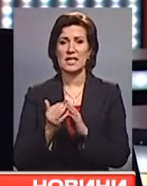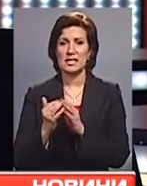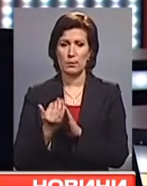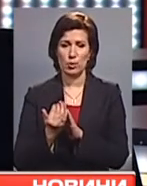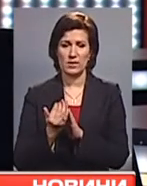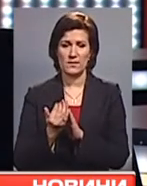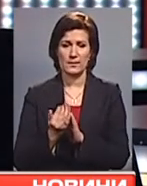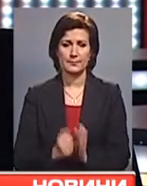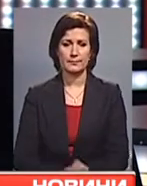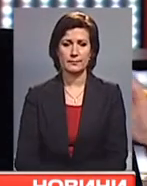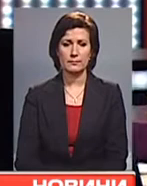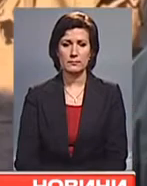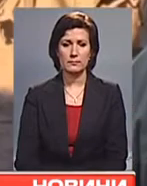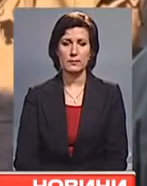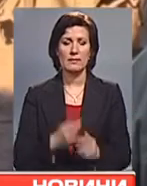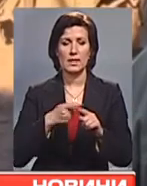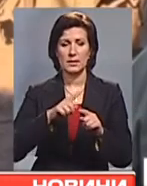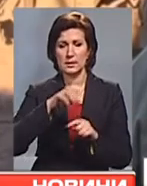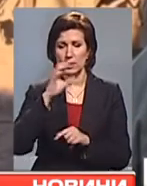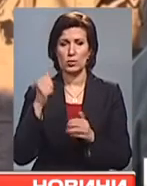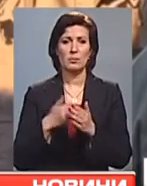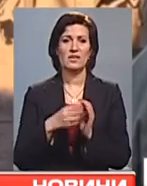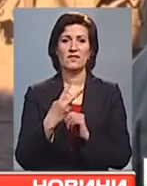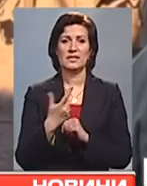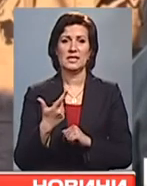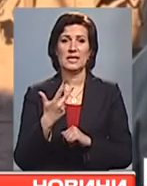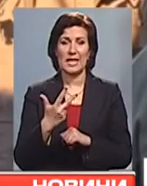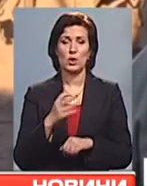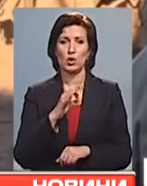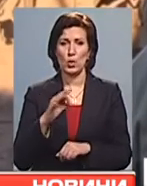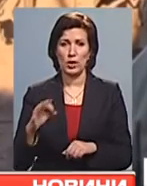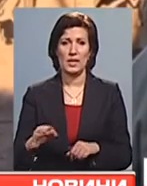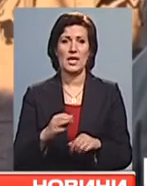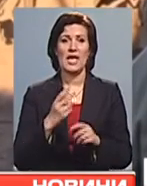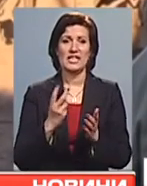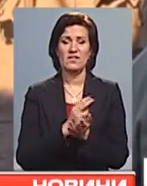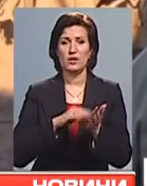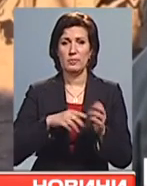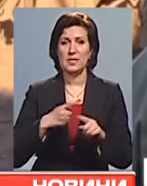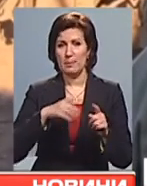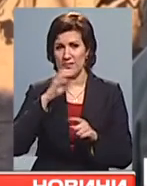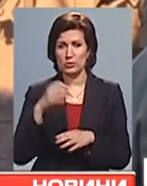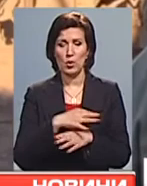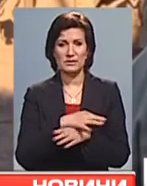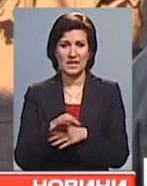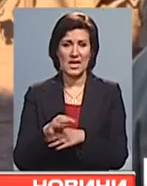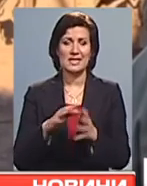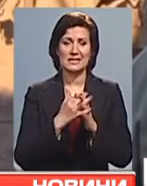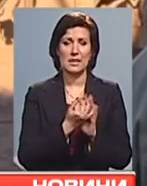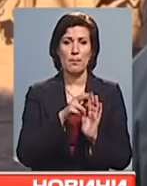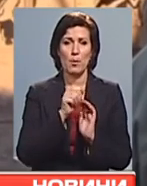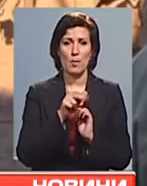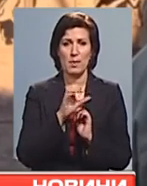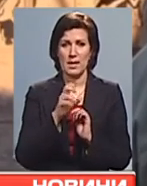пунктів. Цієї ночі, близько 23:00 та двічі після опівночі, терористи обстріляли з мінометів селище